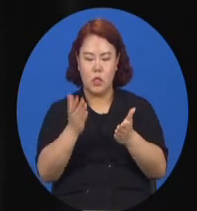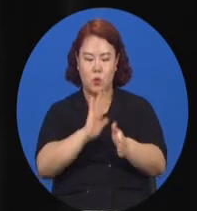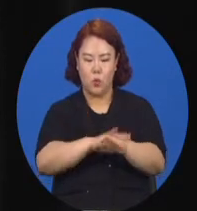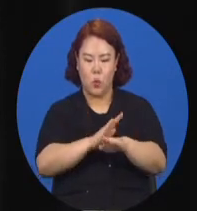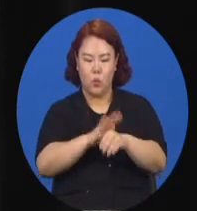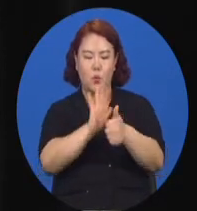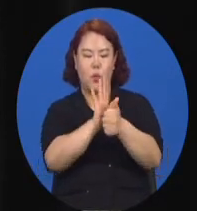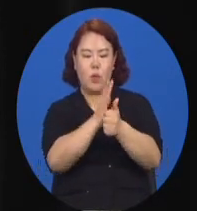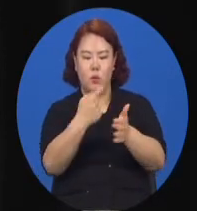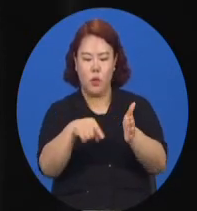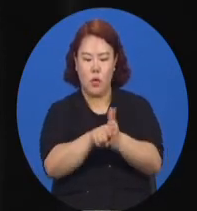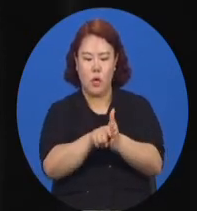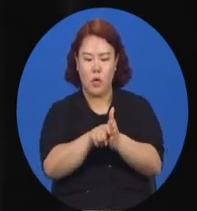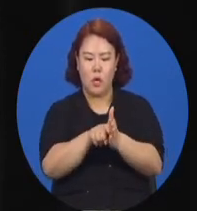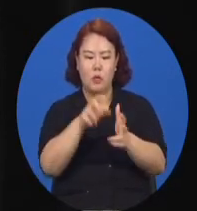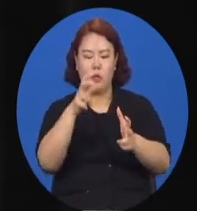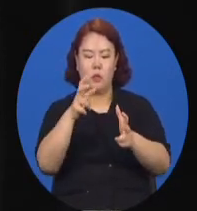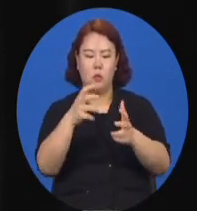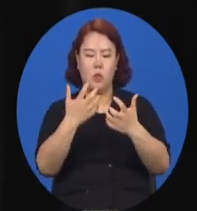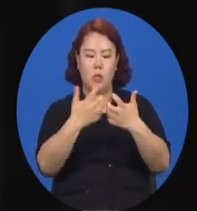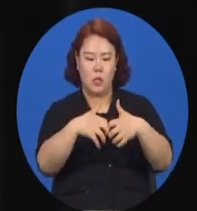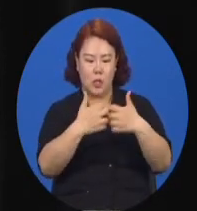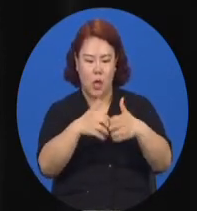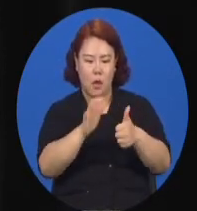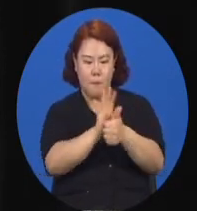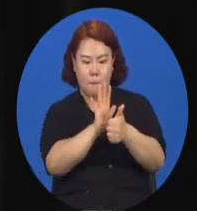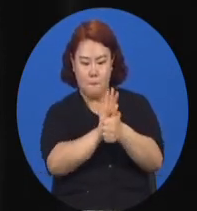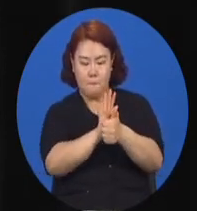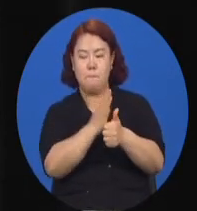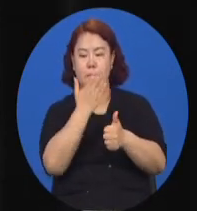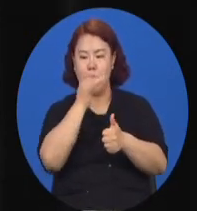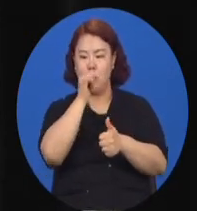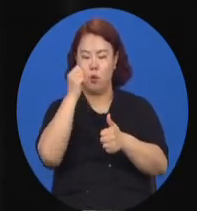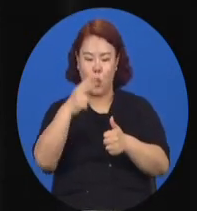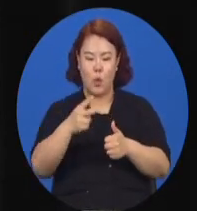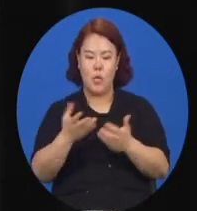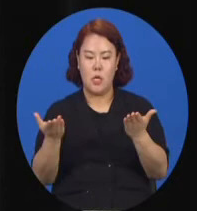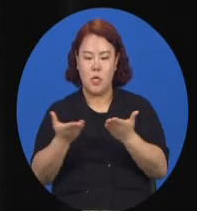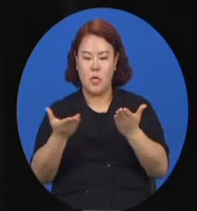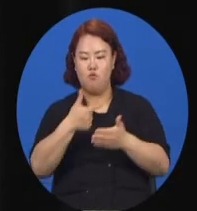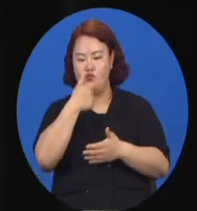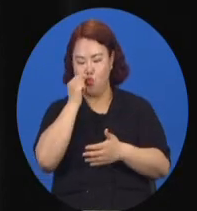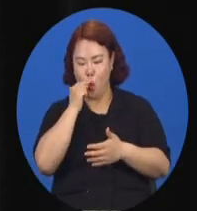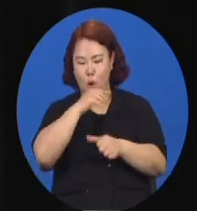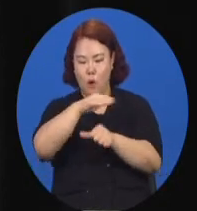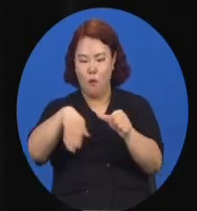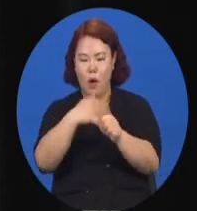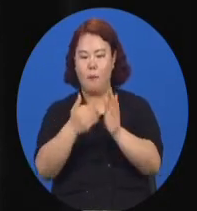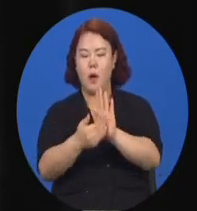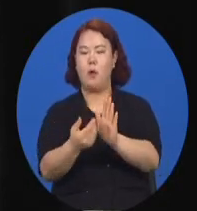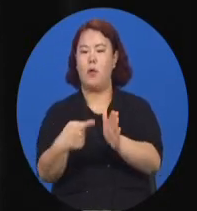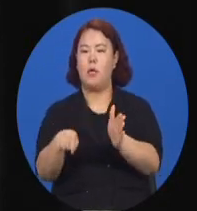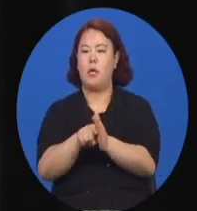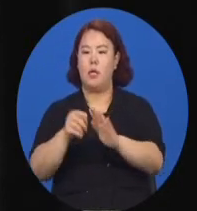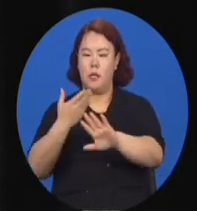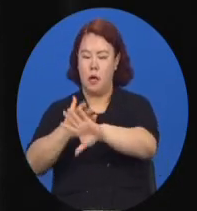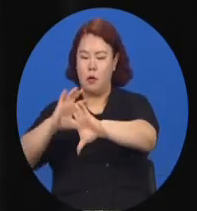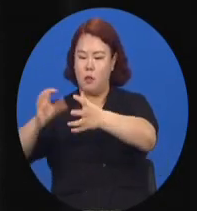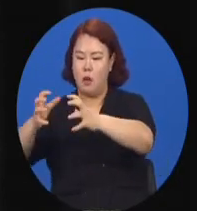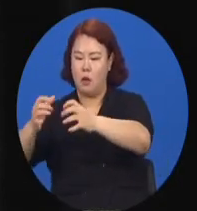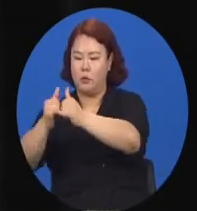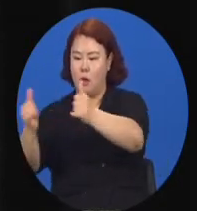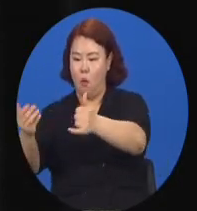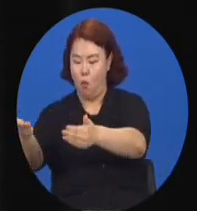운영해서 지원을 해드리고 있고, 또 일손 부족 현상을 막기 위해서 해외 그 인력을